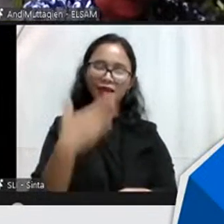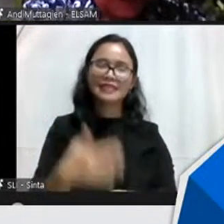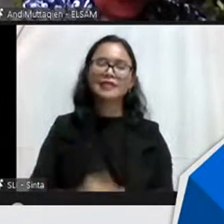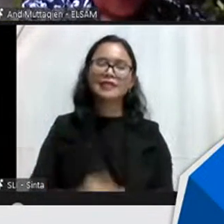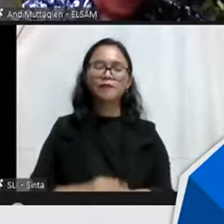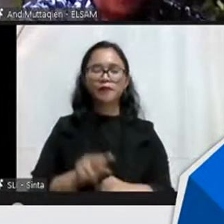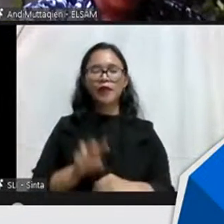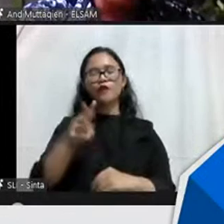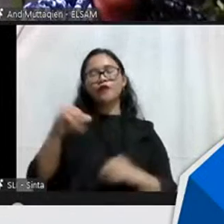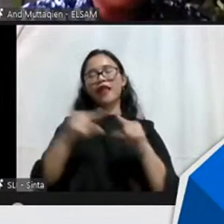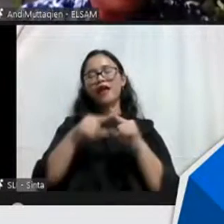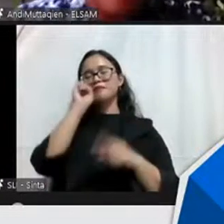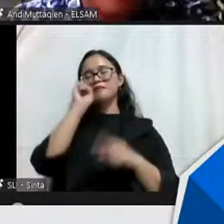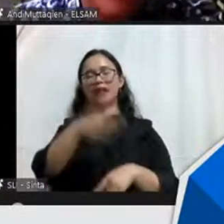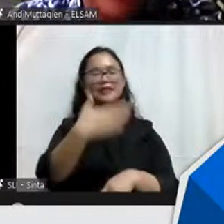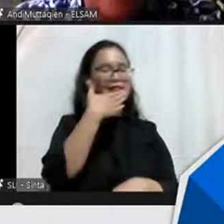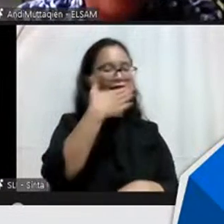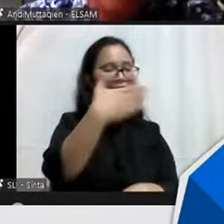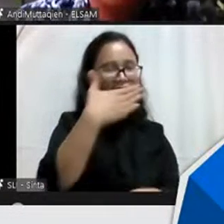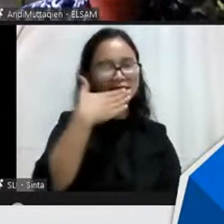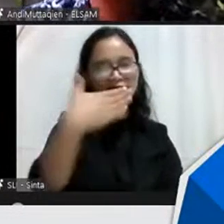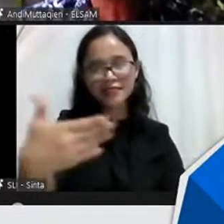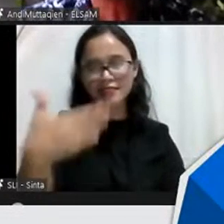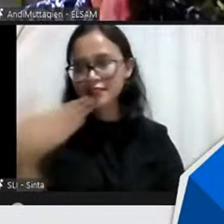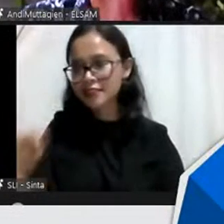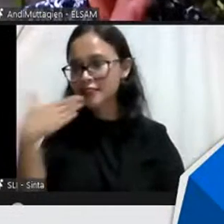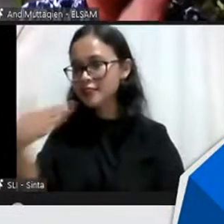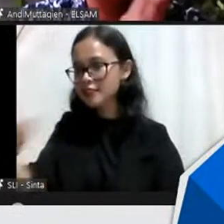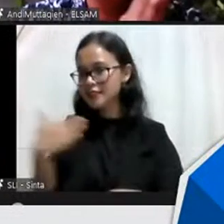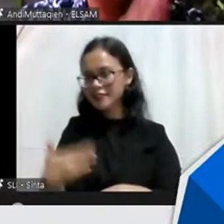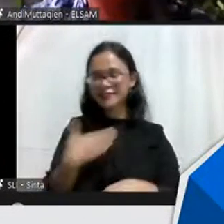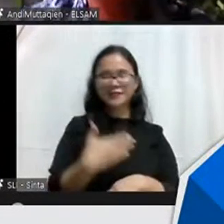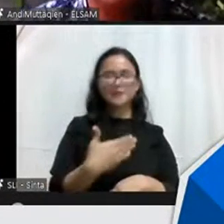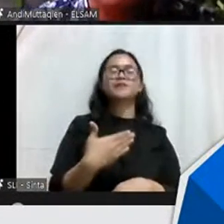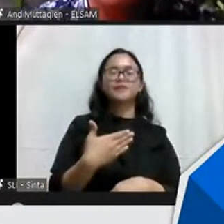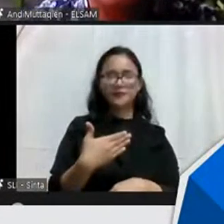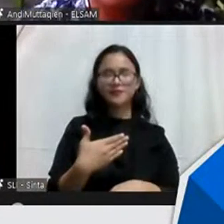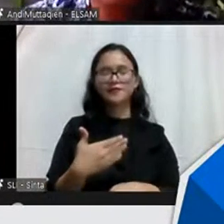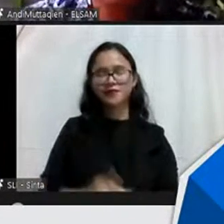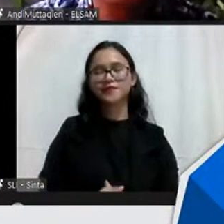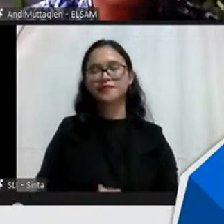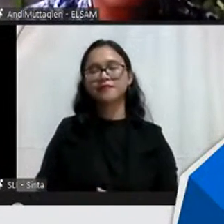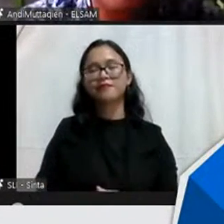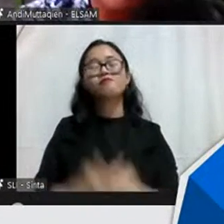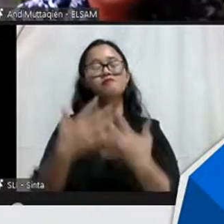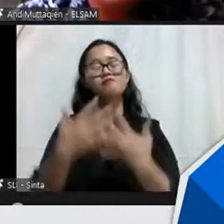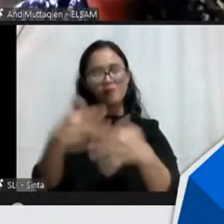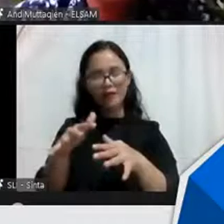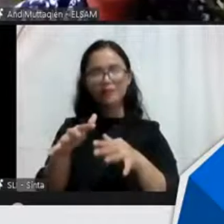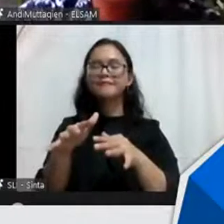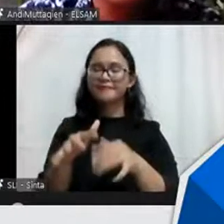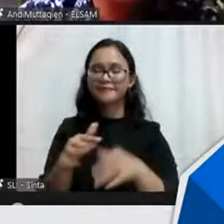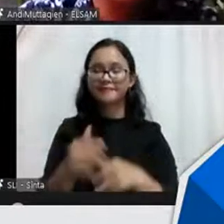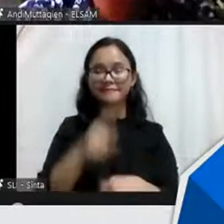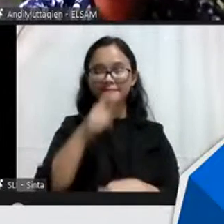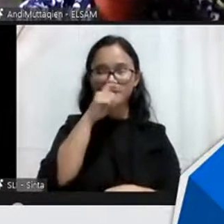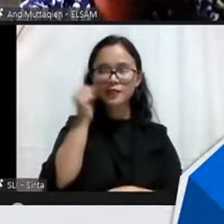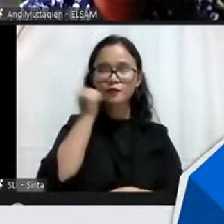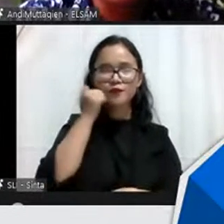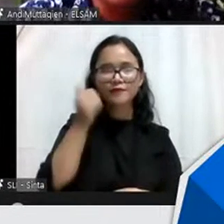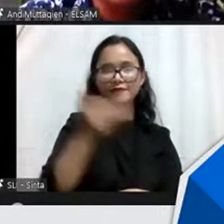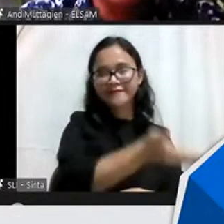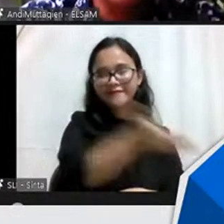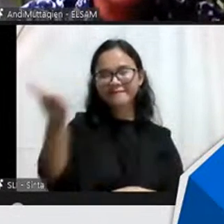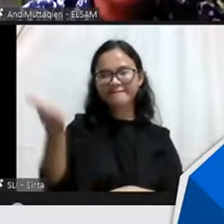sekali lagi terima kasih untuk Bang Andi bang Dav Eh ibu G dan Bapak Lorenzo Terima kasih banyak bapak Ibu yang terhormat dengan